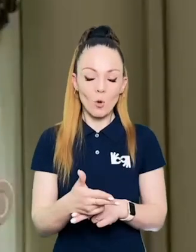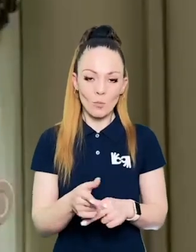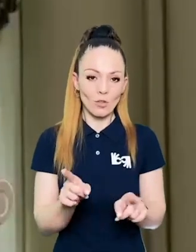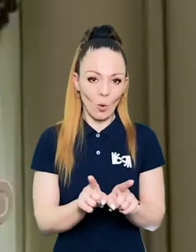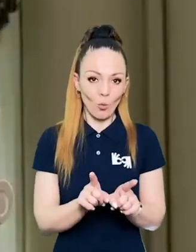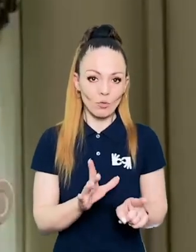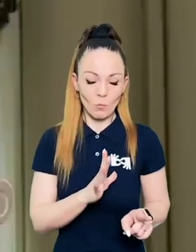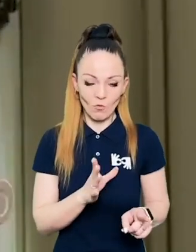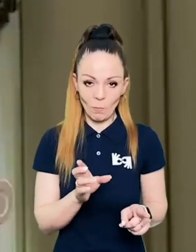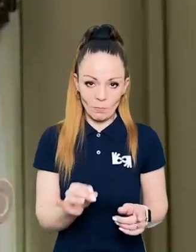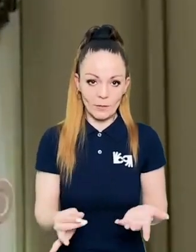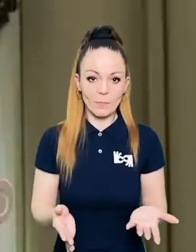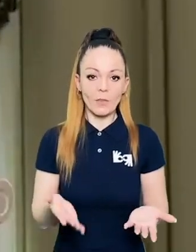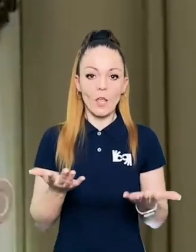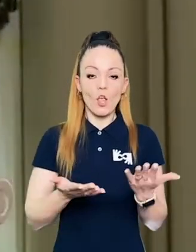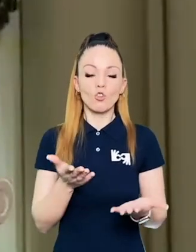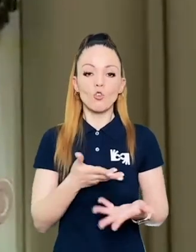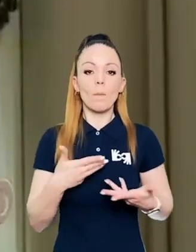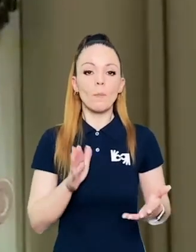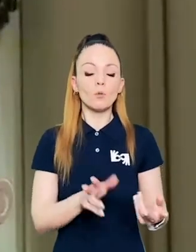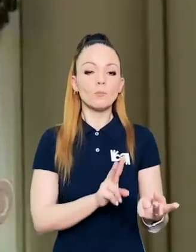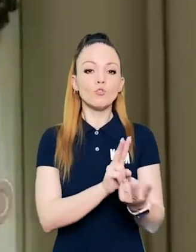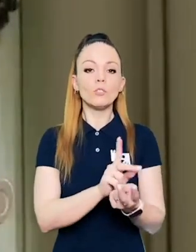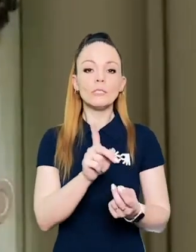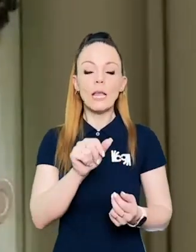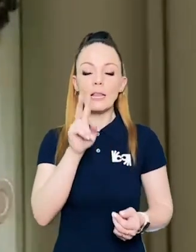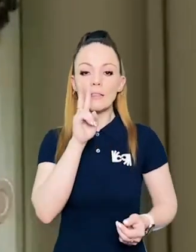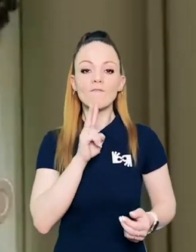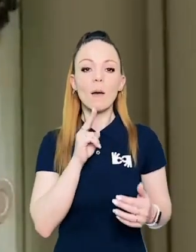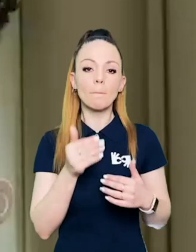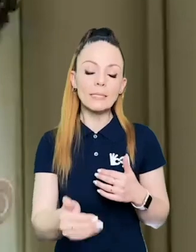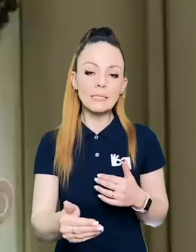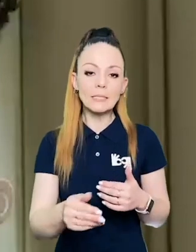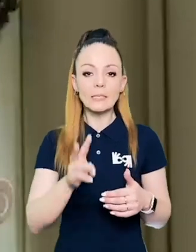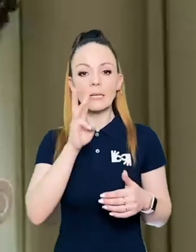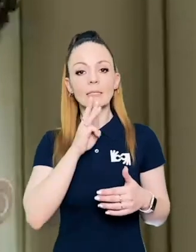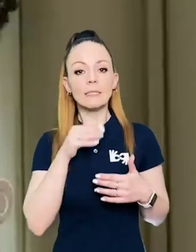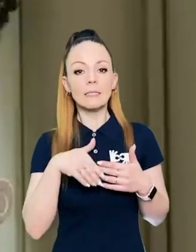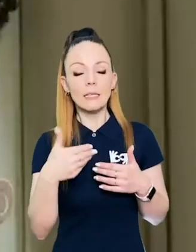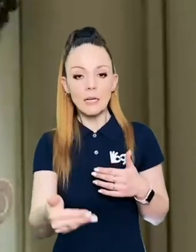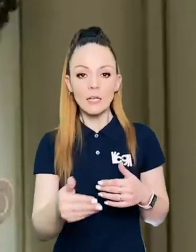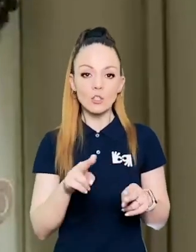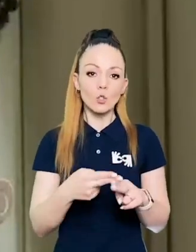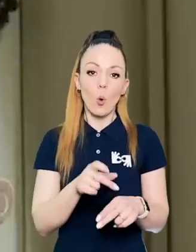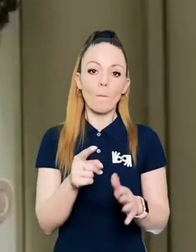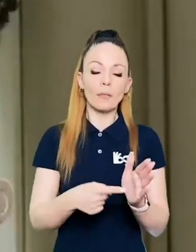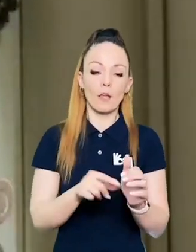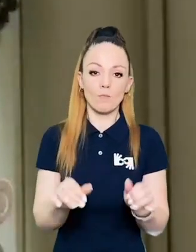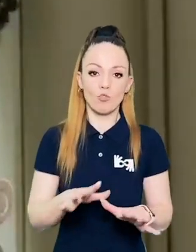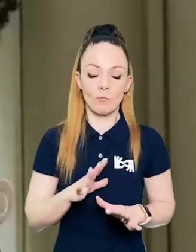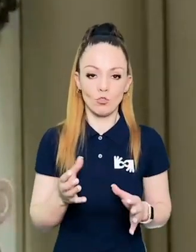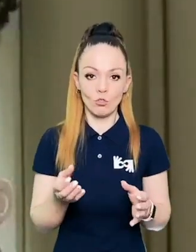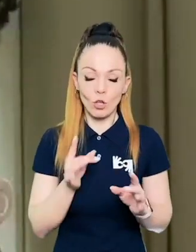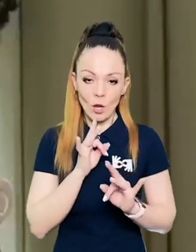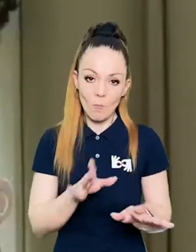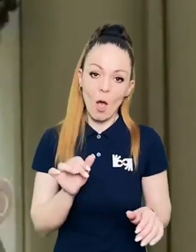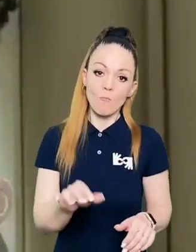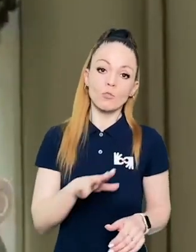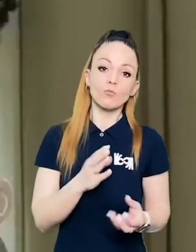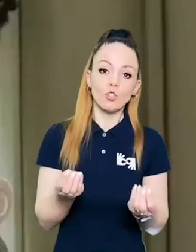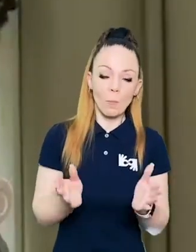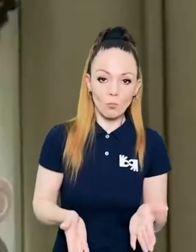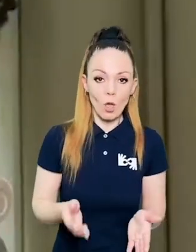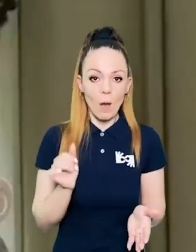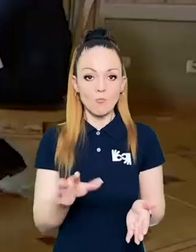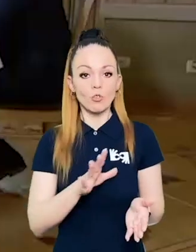також був би в адженді. Якщо ми будемо зустрічатись за 2 місяці, 3, може цього питання вже не буде. Може